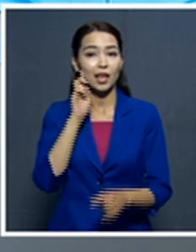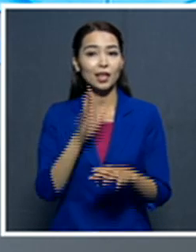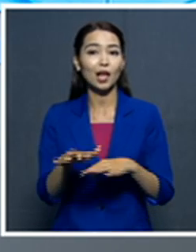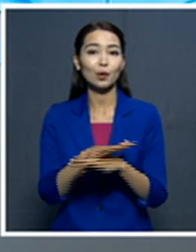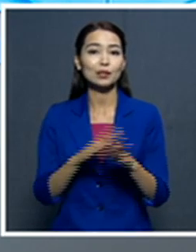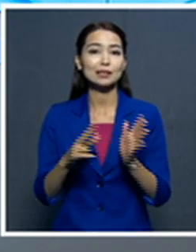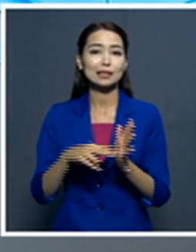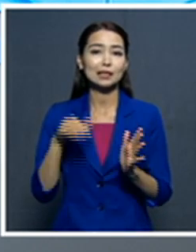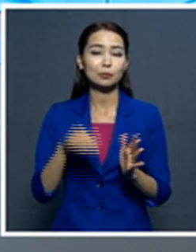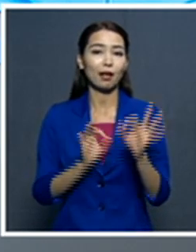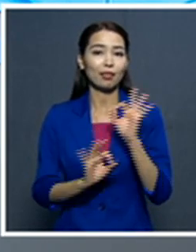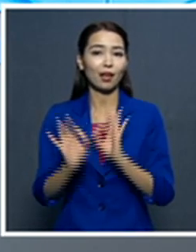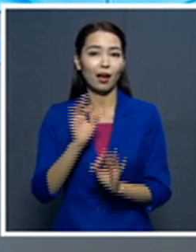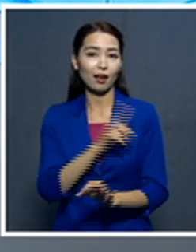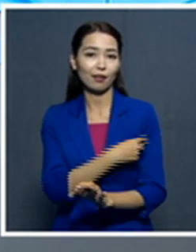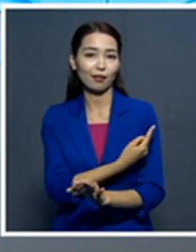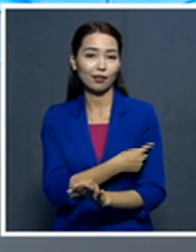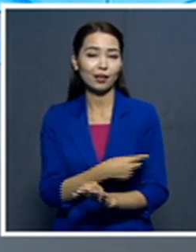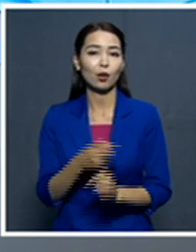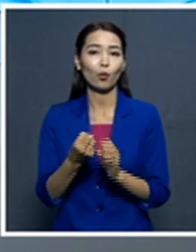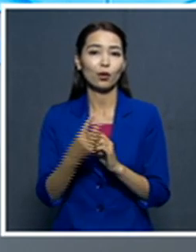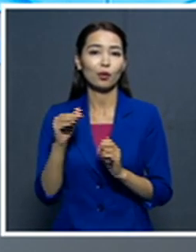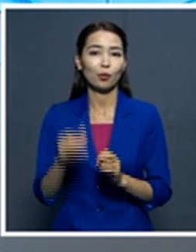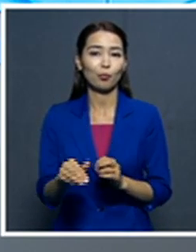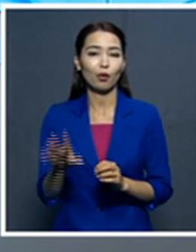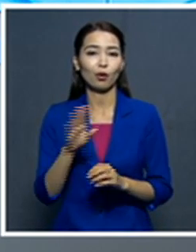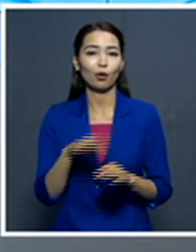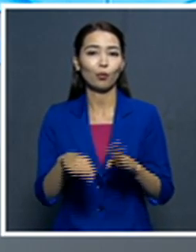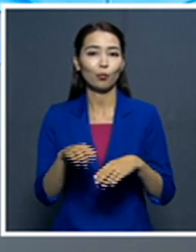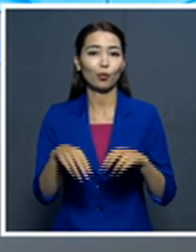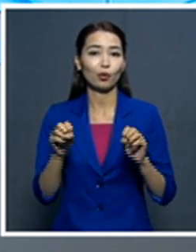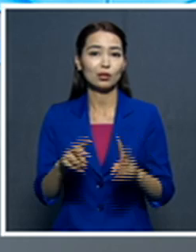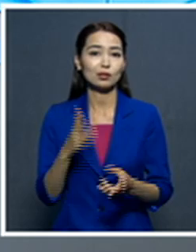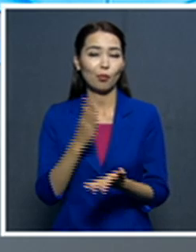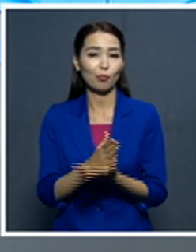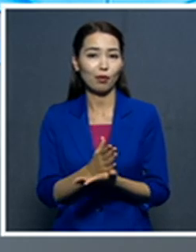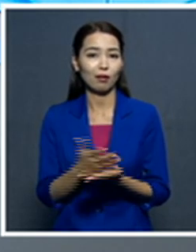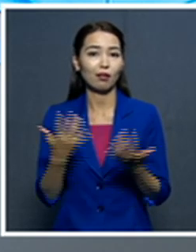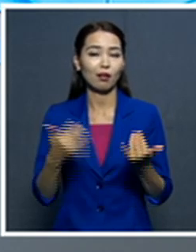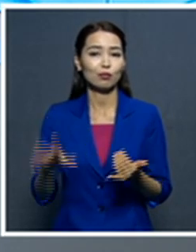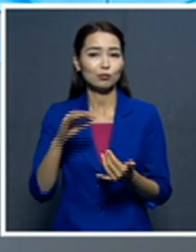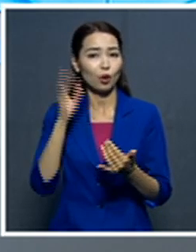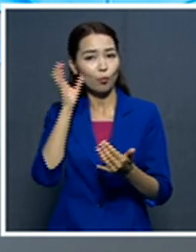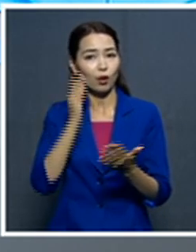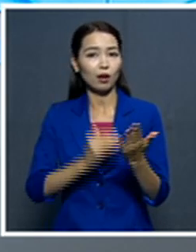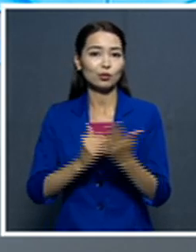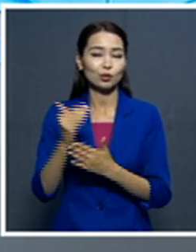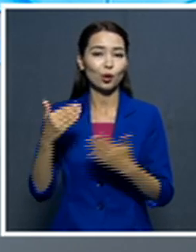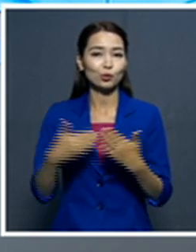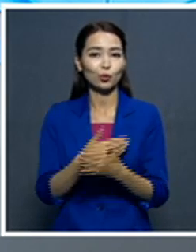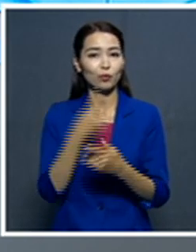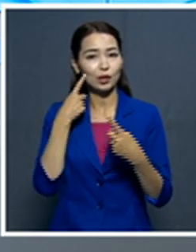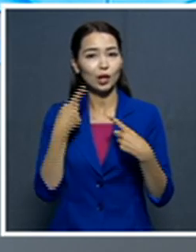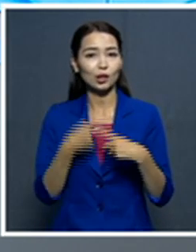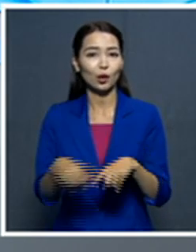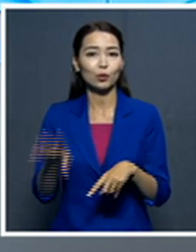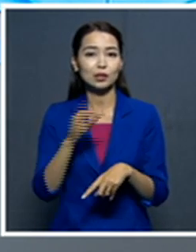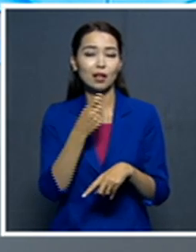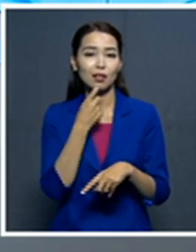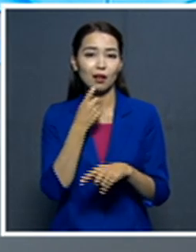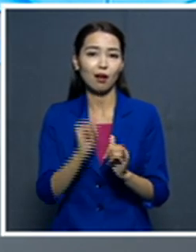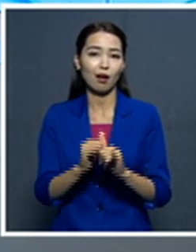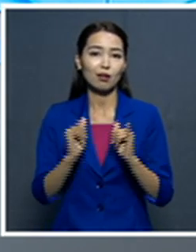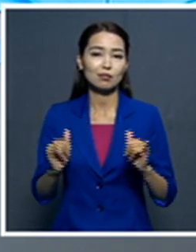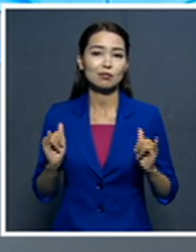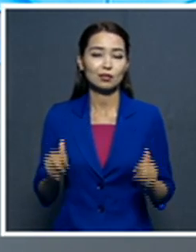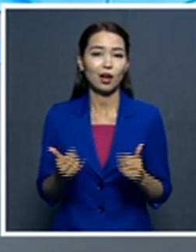Елордада 8 мың дәрігер, 12 мыңдай орта буынды маман бар. Көбісі біліктілігі жоғары, соны технологиялардың тілін меңгерген кәсіби